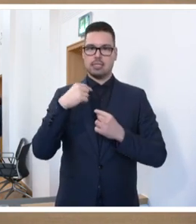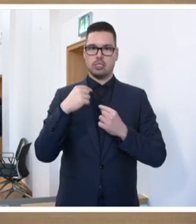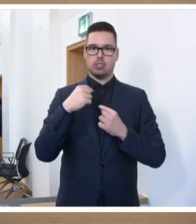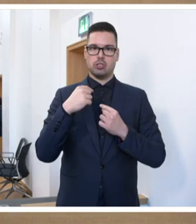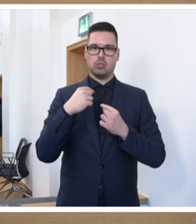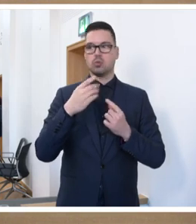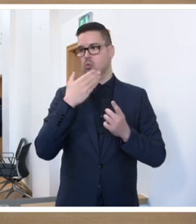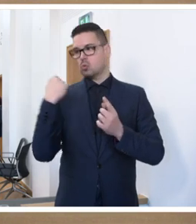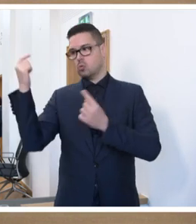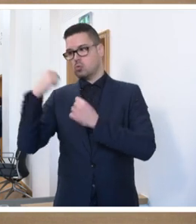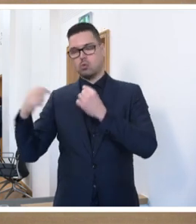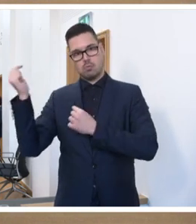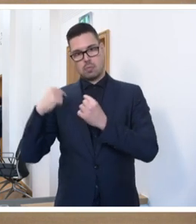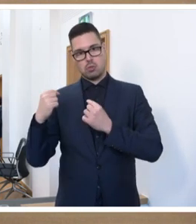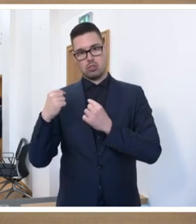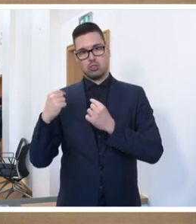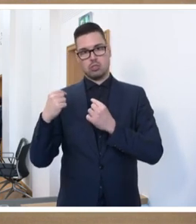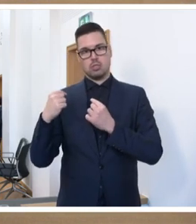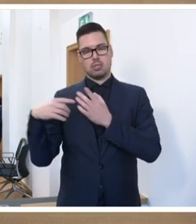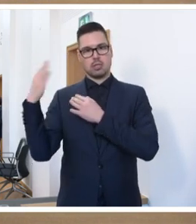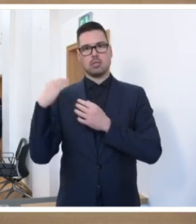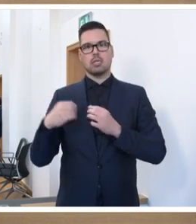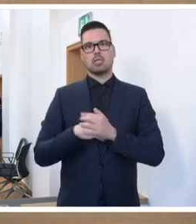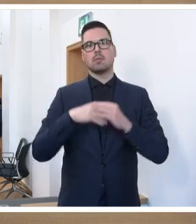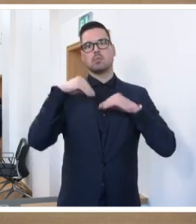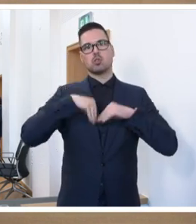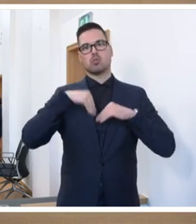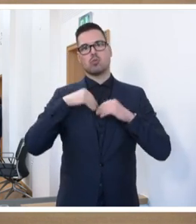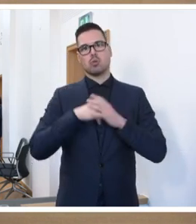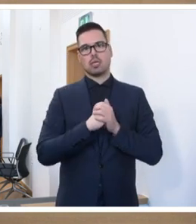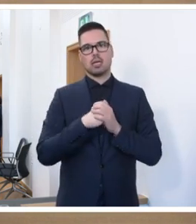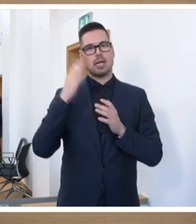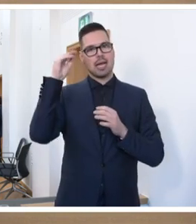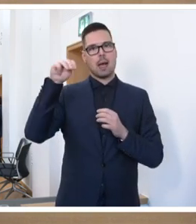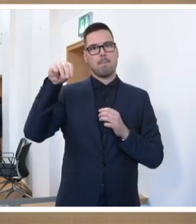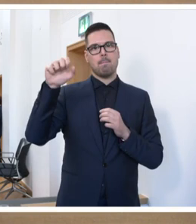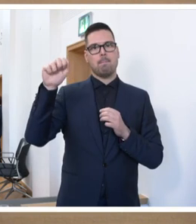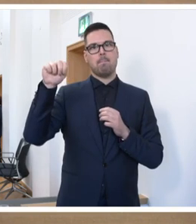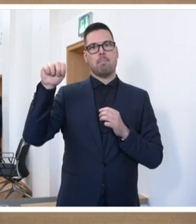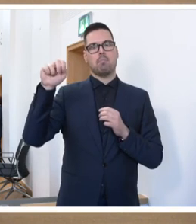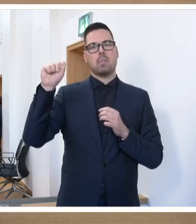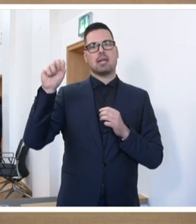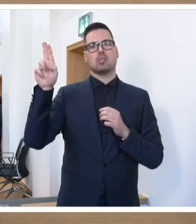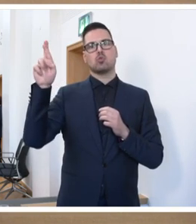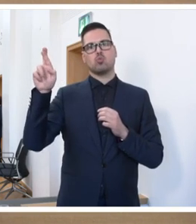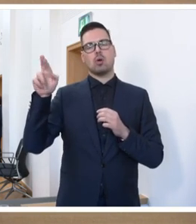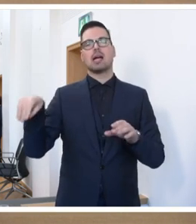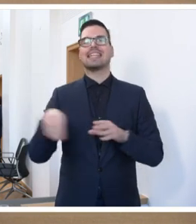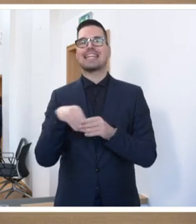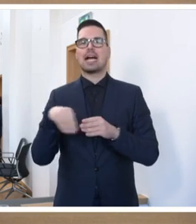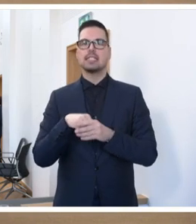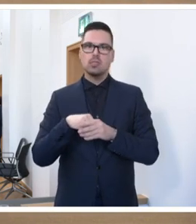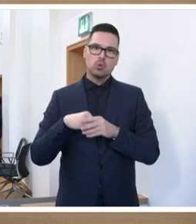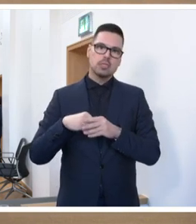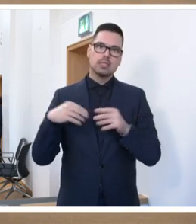migrantischen Hintergrund, Zitat Ende. Der Psychologe und Extremismusexperte Ahmad Mansur fordert eine bundesweite Integrationsdebatte, um Menschen